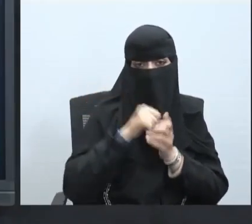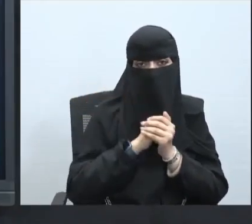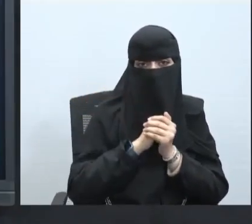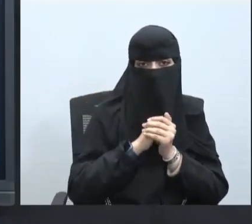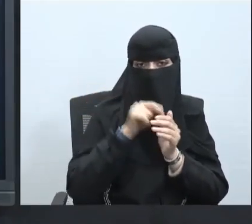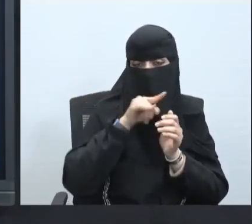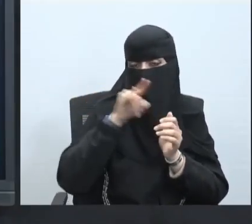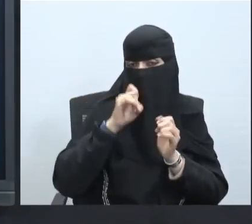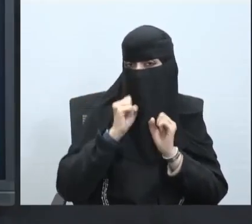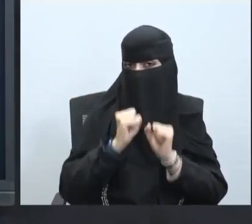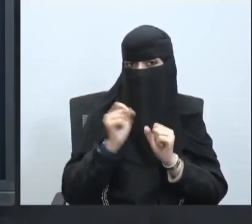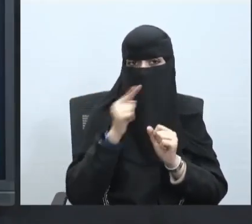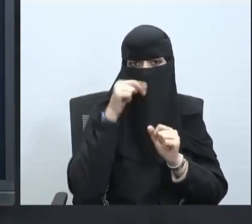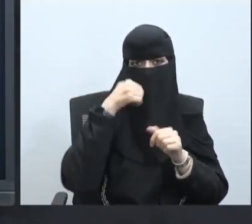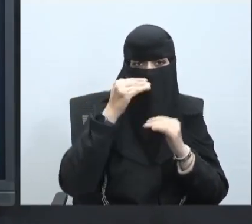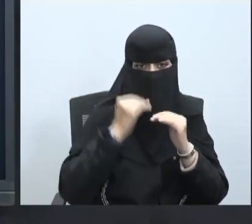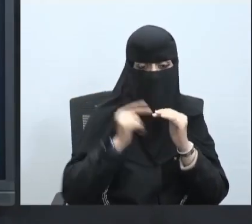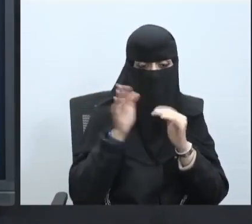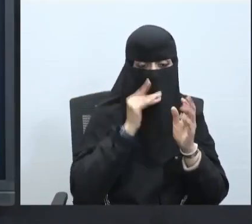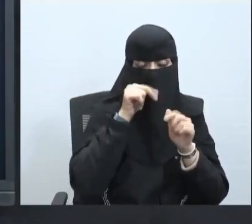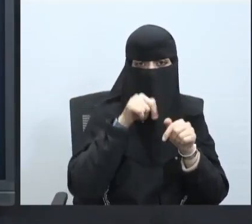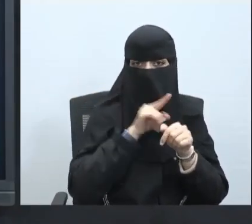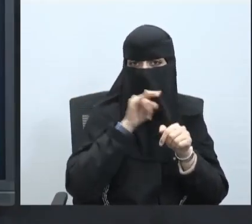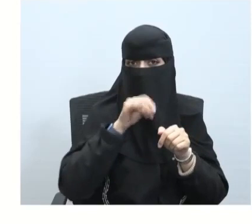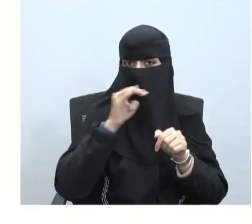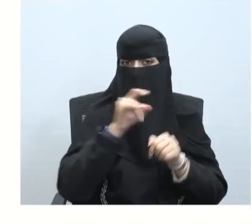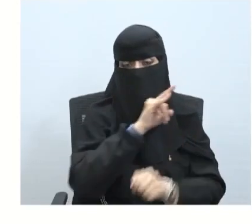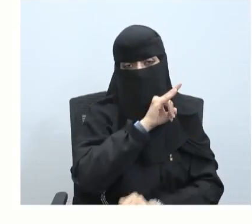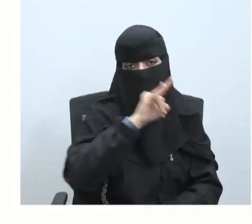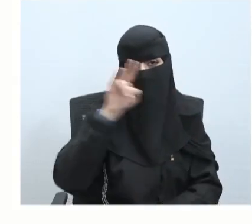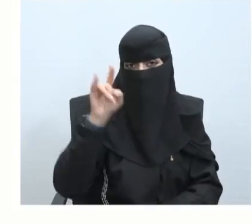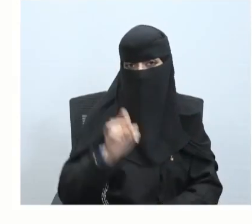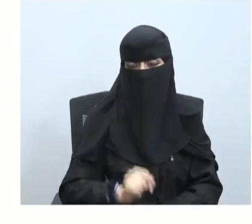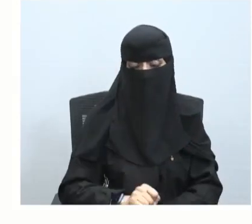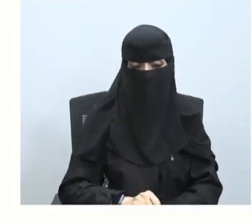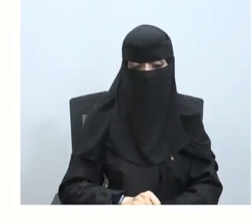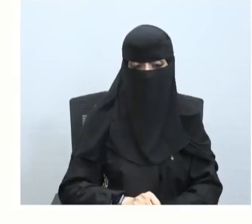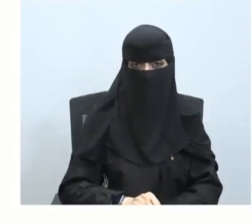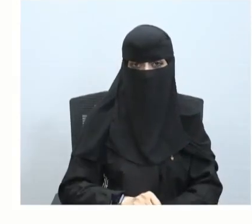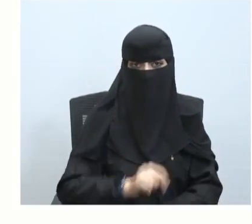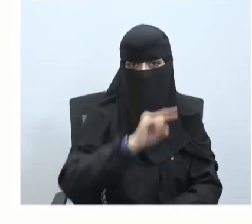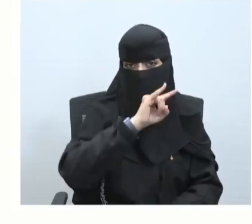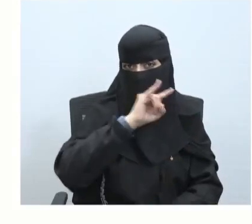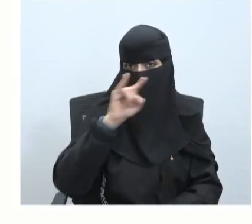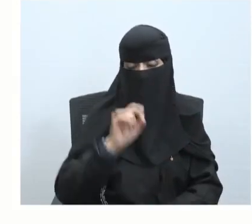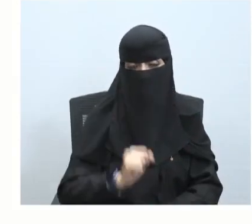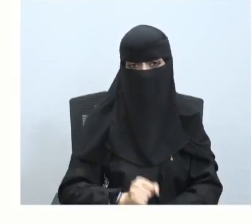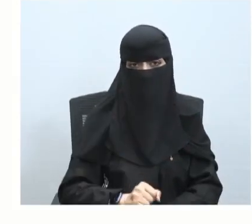لا يكفي اقل منه صح ولا لا اذا ابنائي بناتي نكتب الاجابه لا